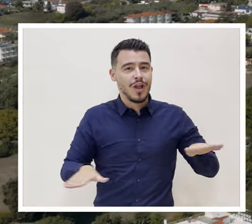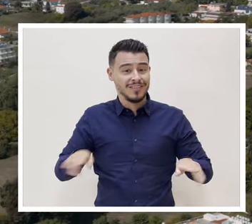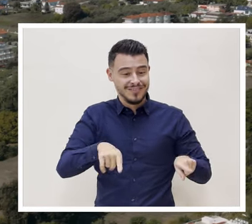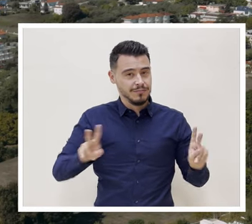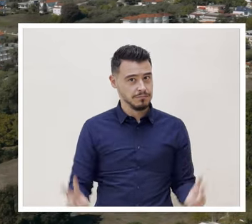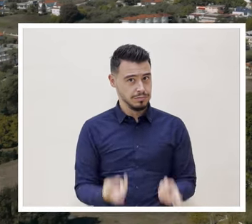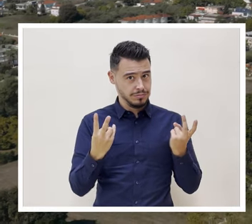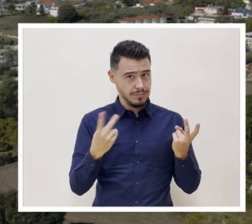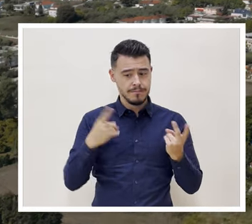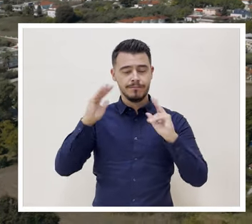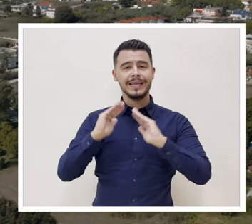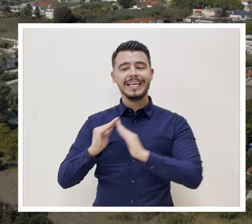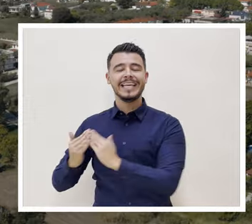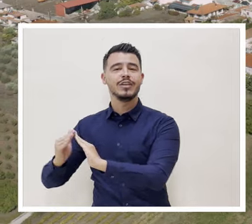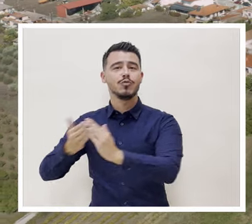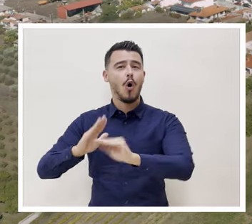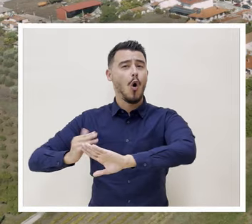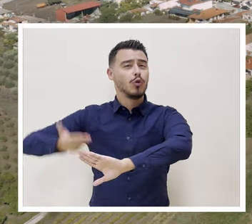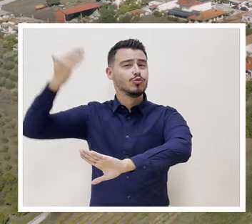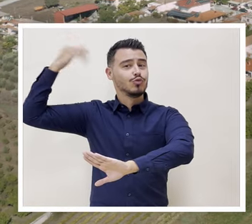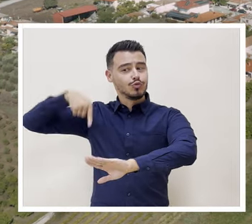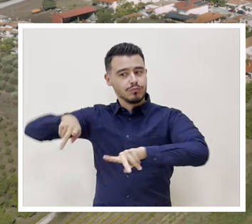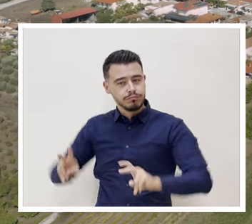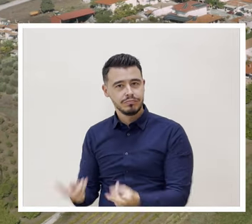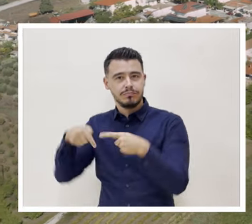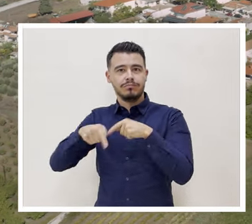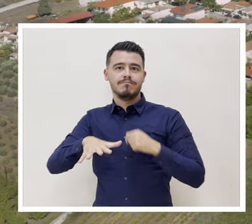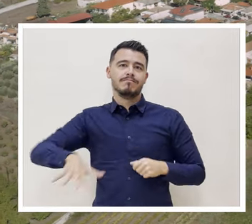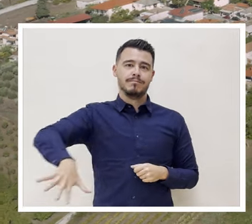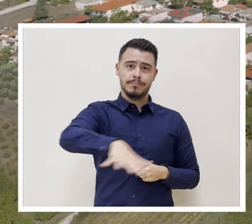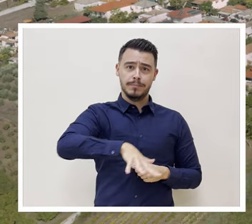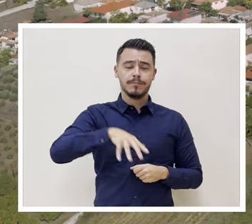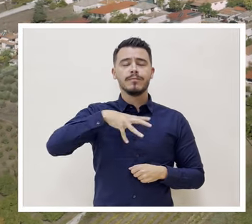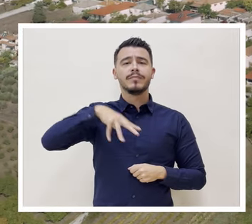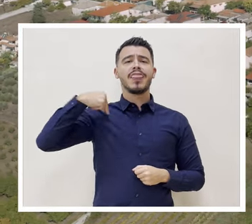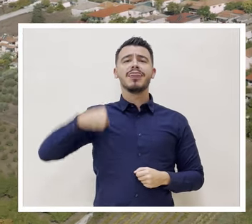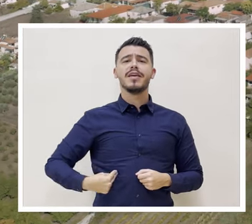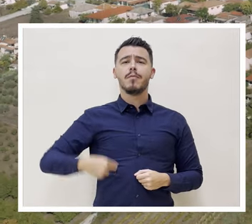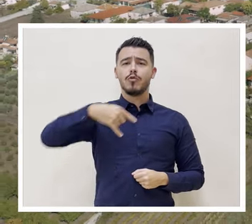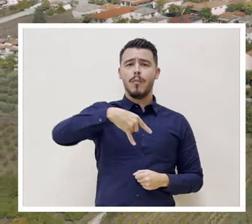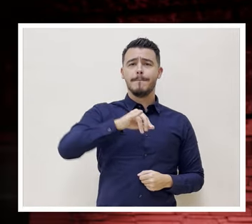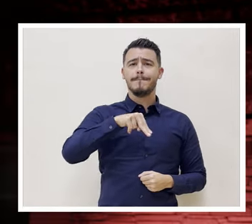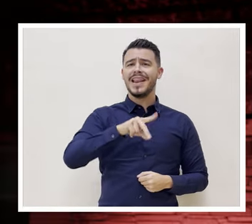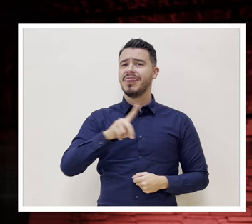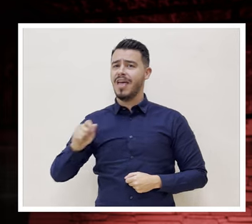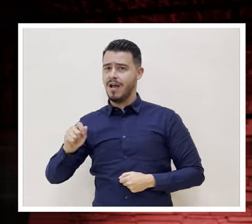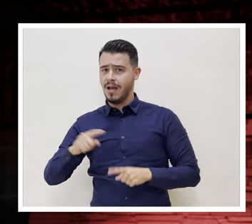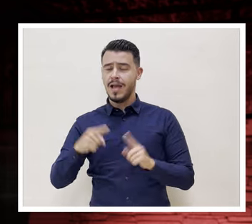του Μακρυγιάλου, καθώς και ο νεολιθικός οικισμός των Παλιαμπέλων. Εδώ, στην Πίδνα,